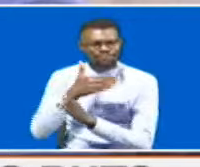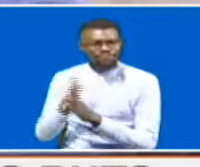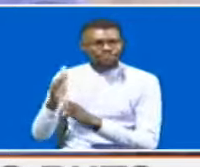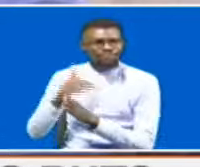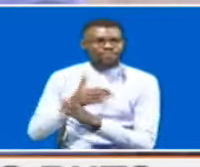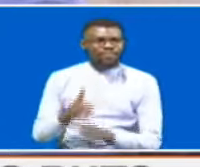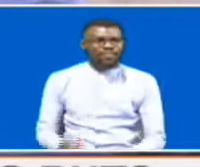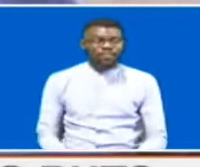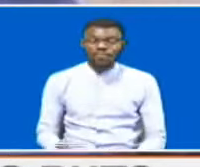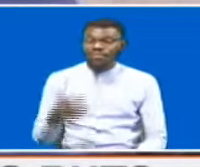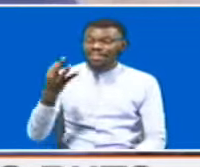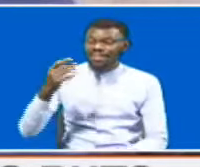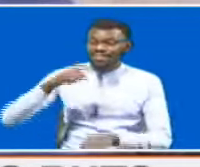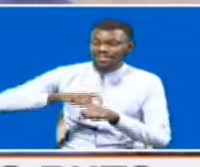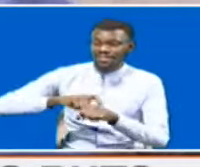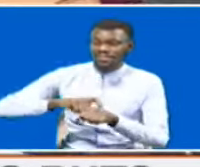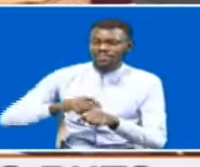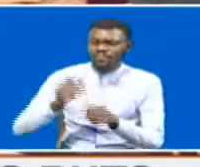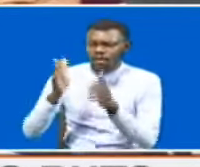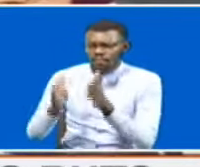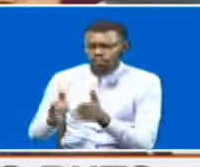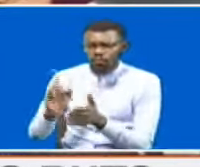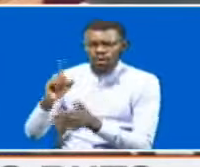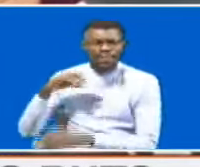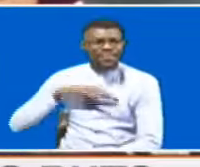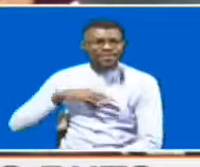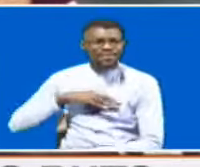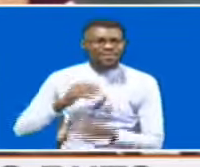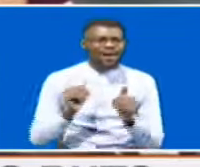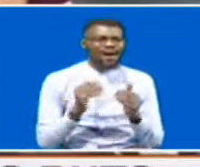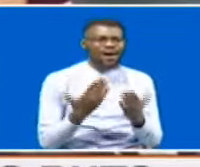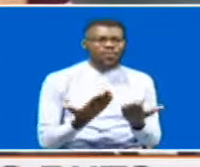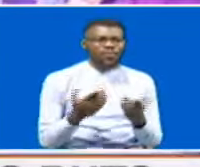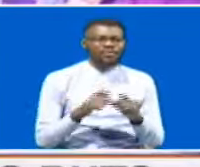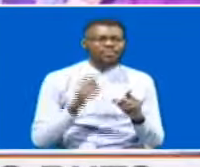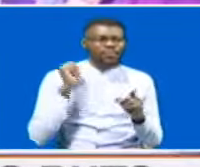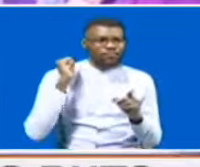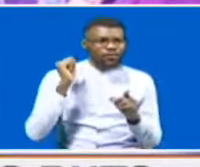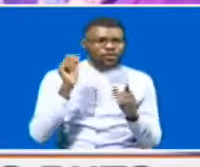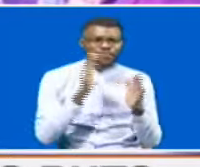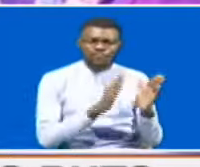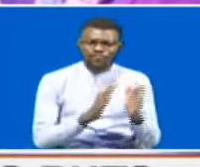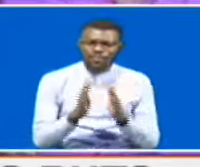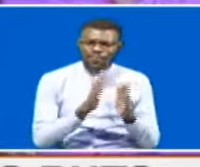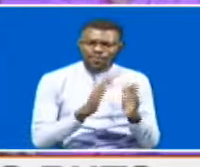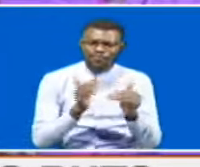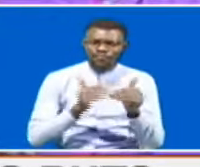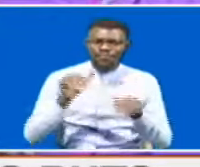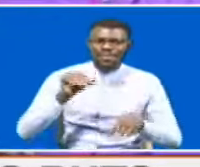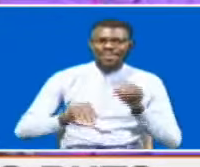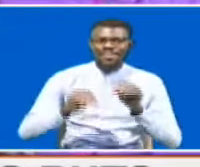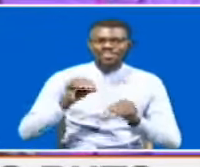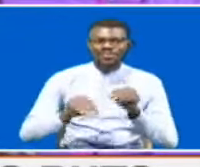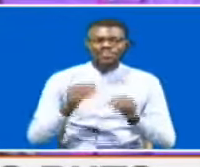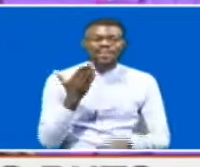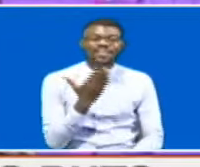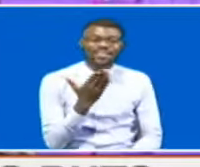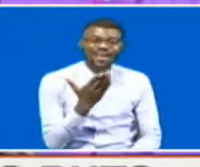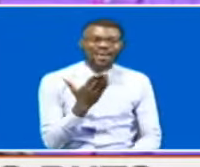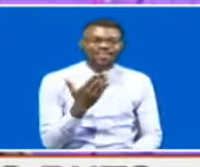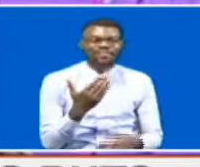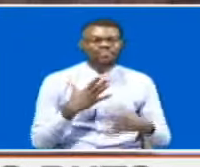Sasa inakuwa mara tatu, one person. Na ilivyotarajiwa, siasa za kujipanga kwa uchaguzi ujao zilishamiri semi